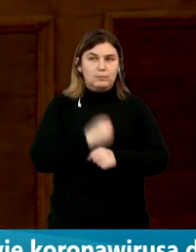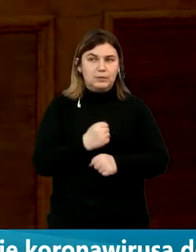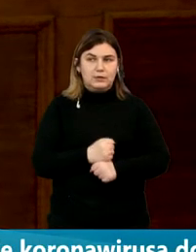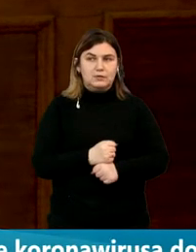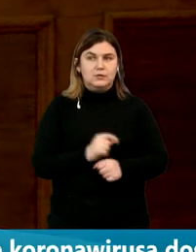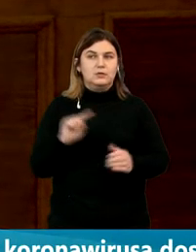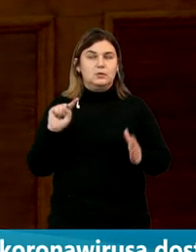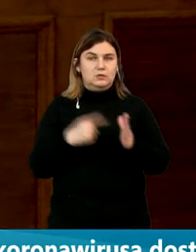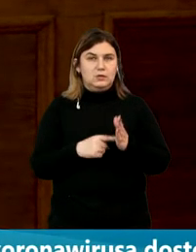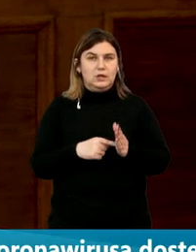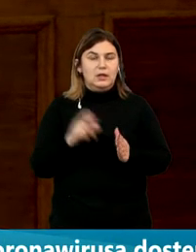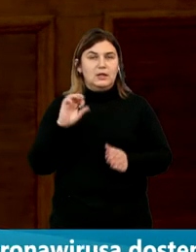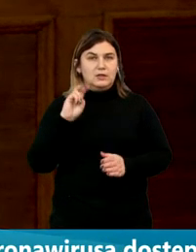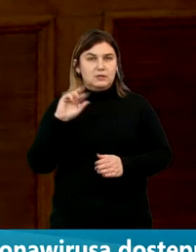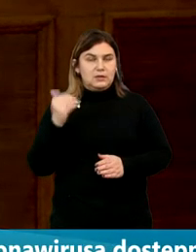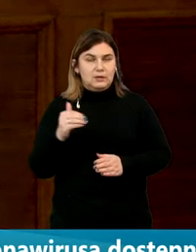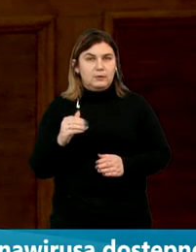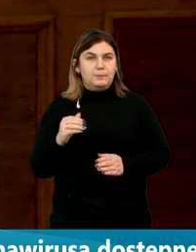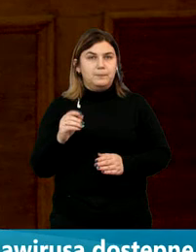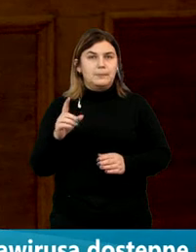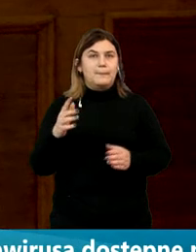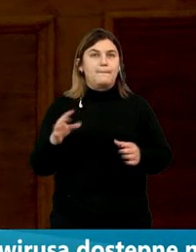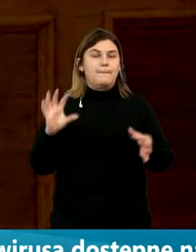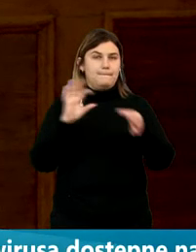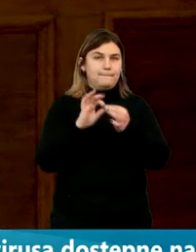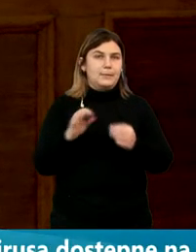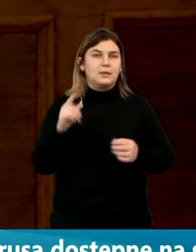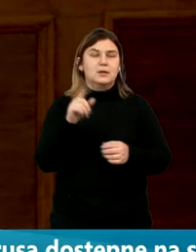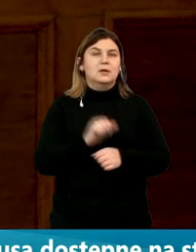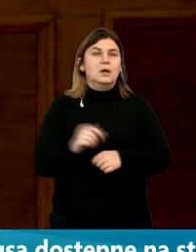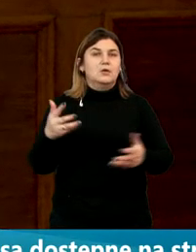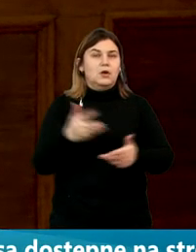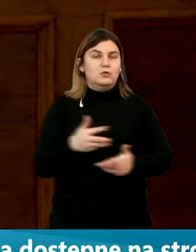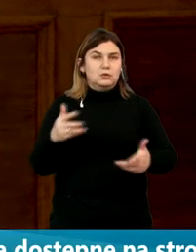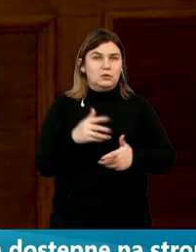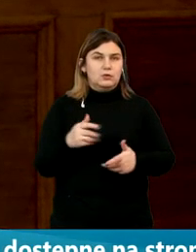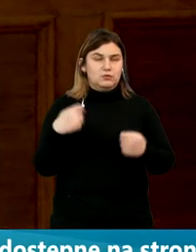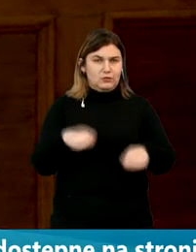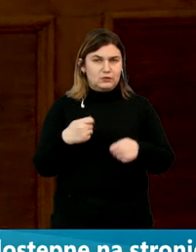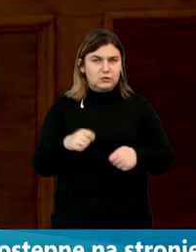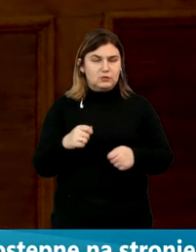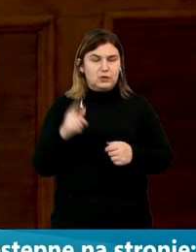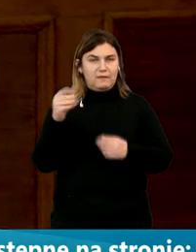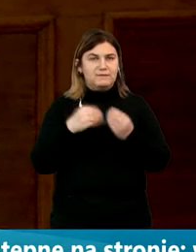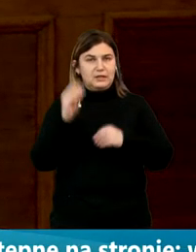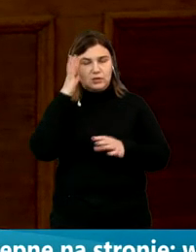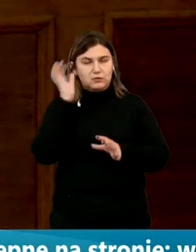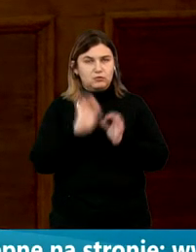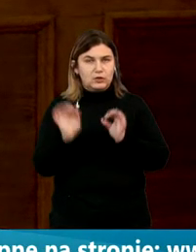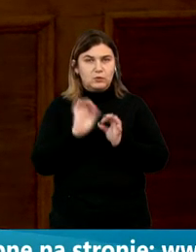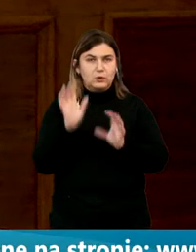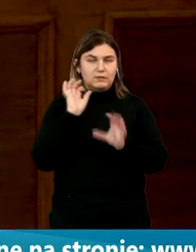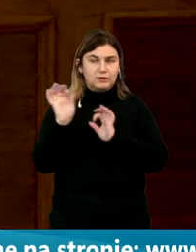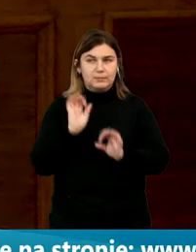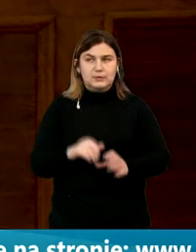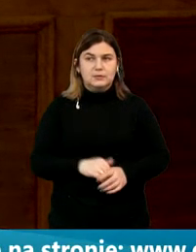więc myślę, że kontakt ze Stowarzyszeniem Szczecińskiego Obszaru Metropolitalnego dałby Panu na pewno więcej takich szczegółowych informacji, jeśli to Pana